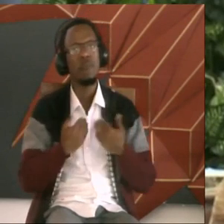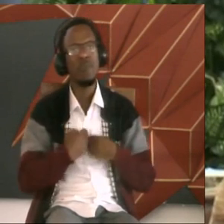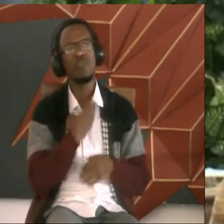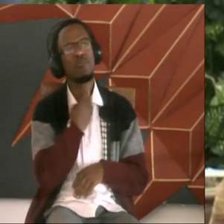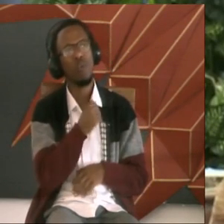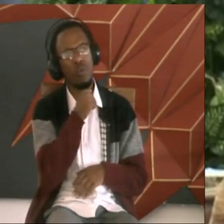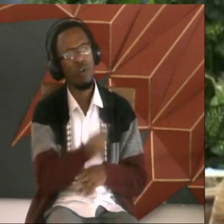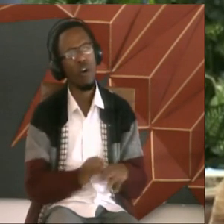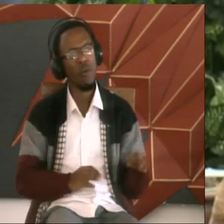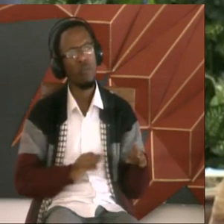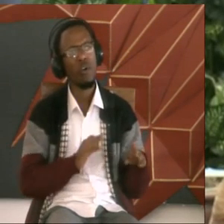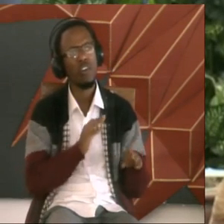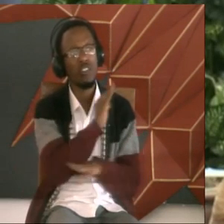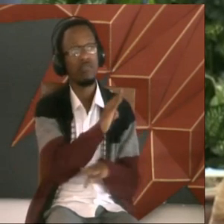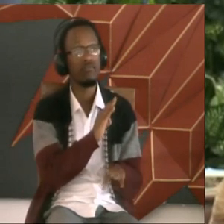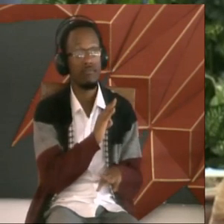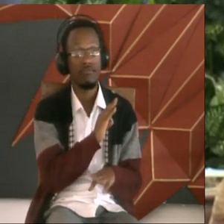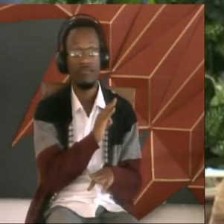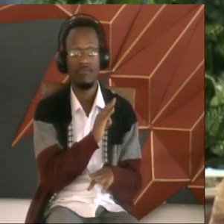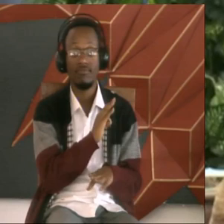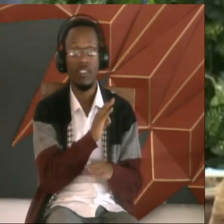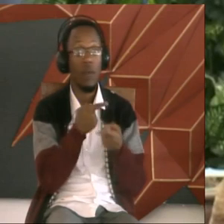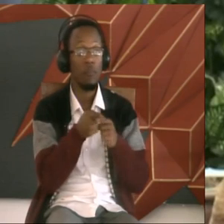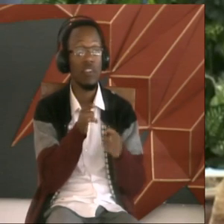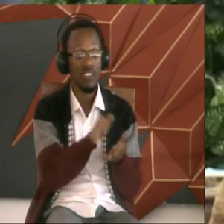nkeneye kubwiriza, ahubwo